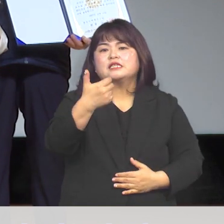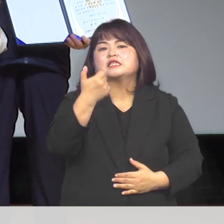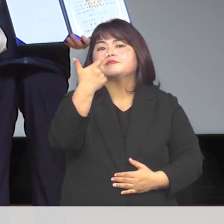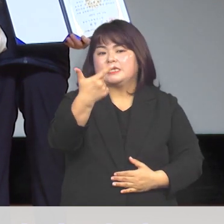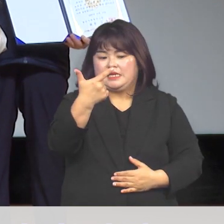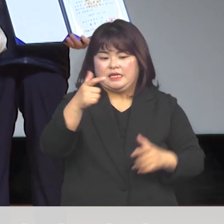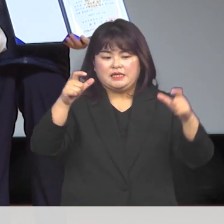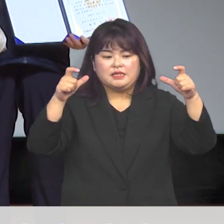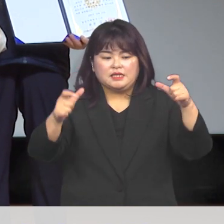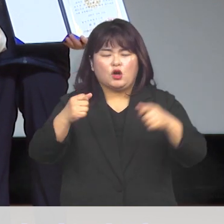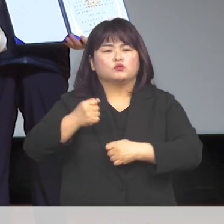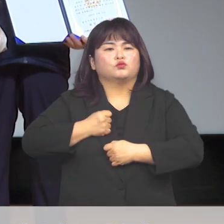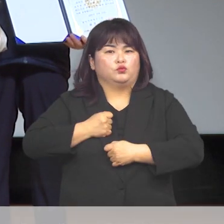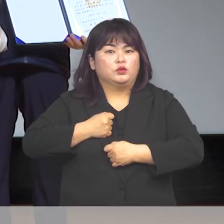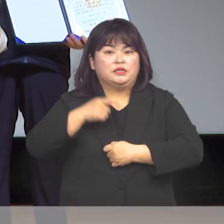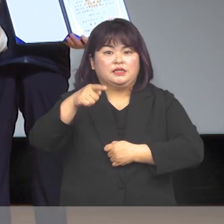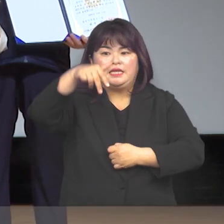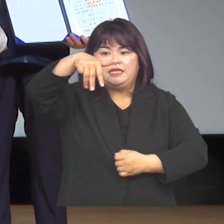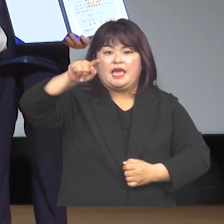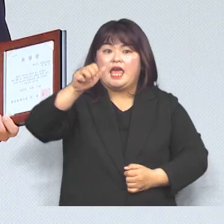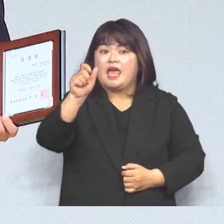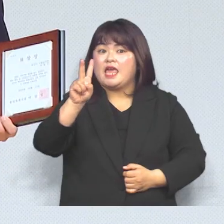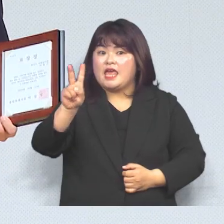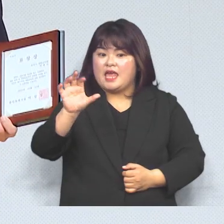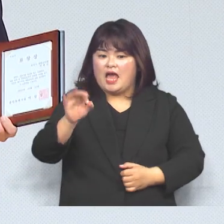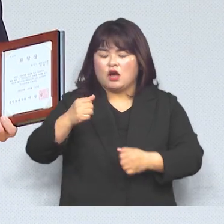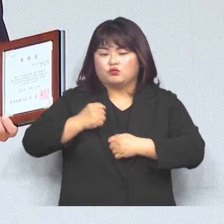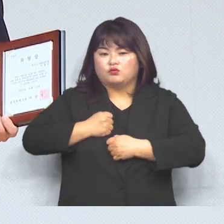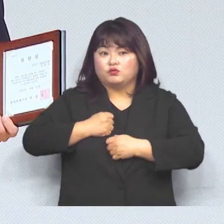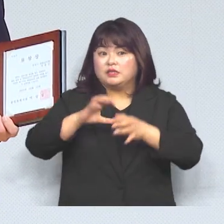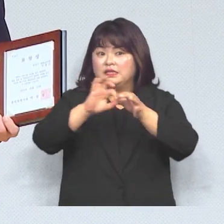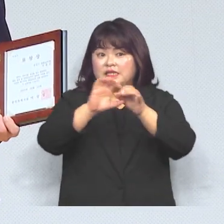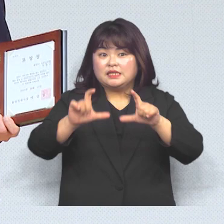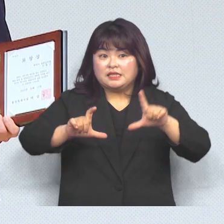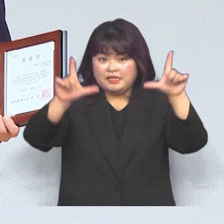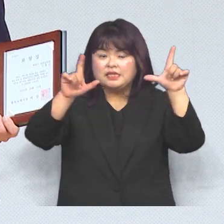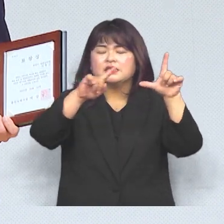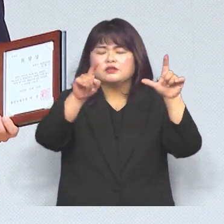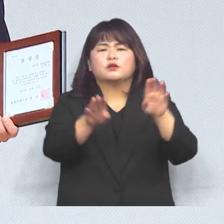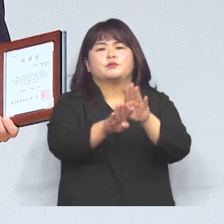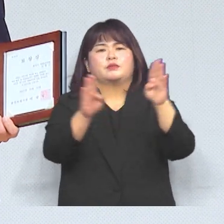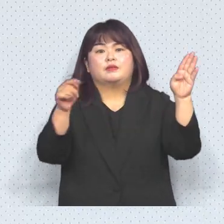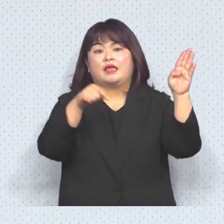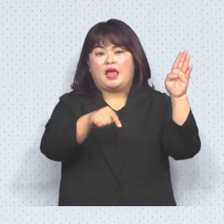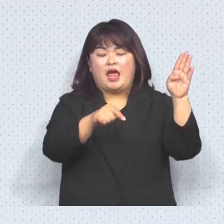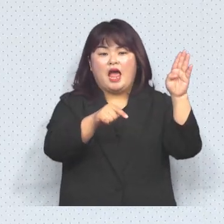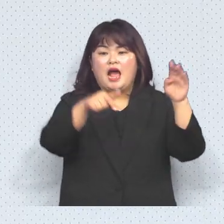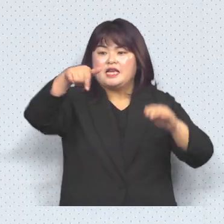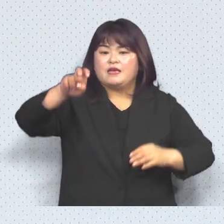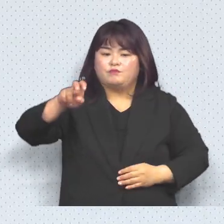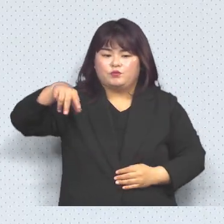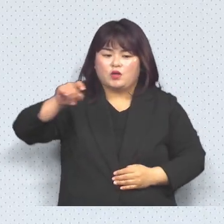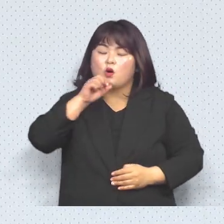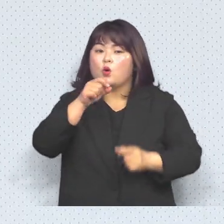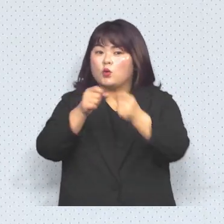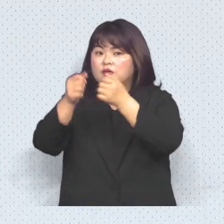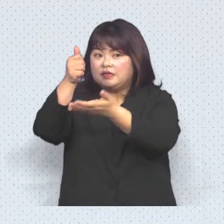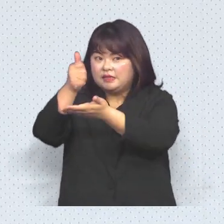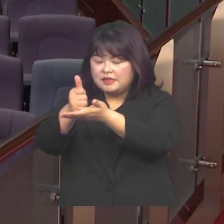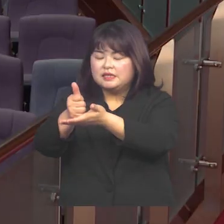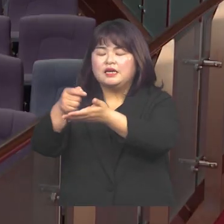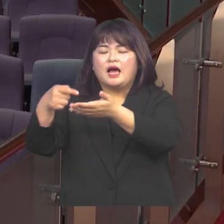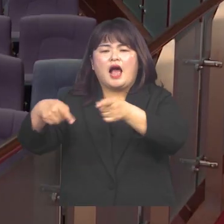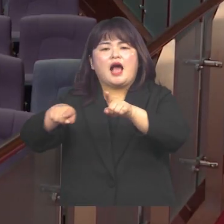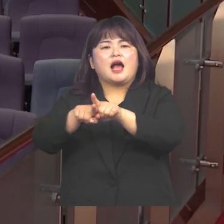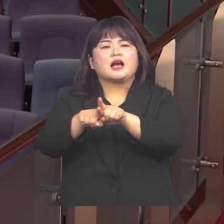재향 군인의 날 기념식이 개최됐습니다. 기념식에는 이상일 용인특례시장과 김문석 용인시 재향군인회장